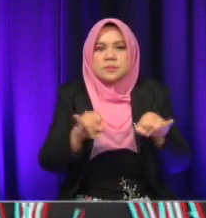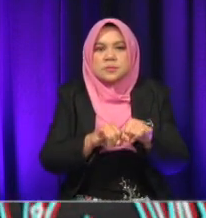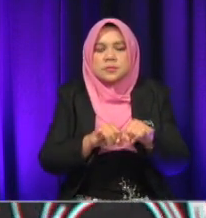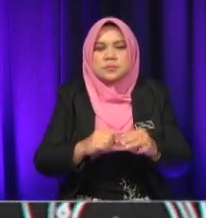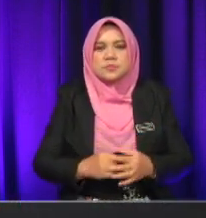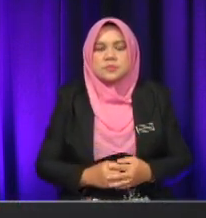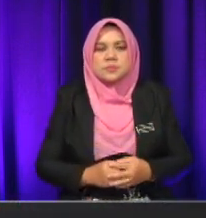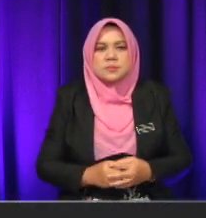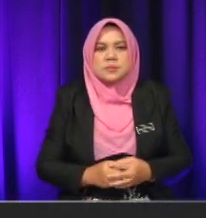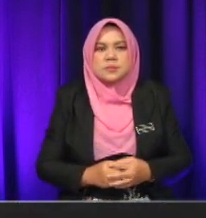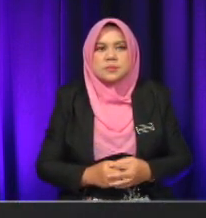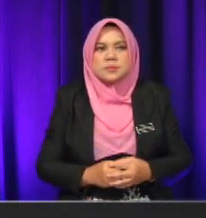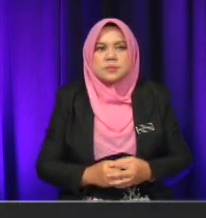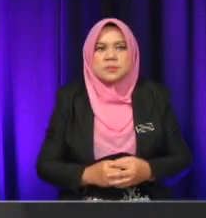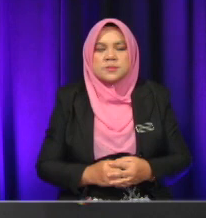kita kelebihan. Tengok.